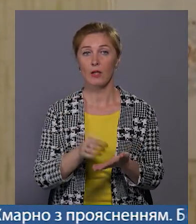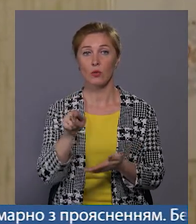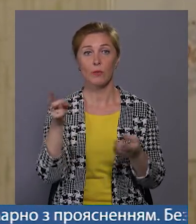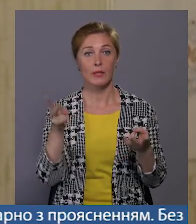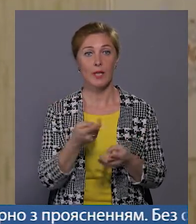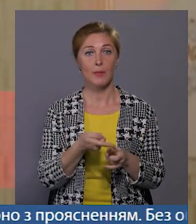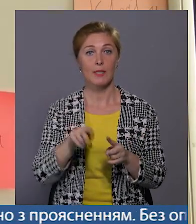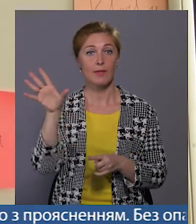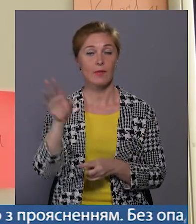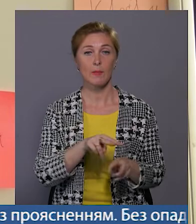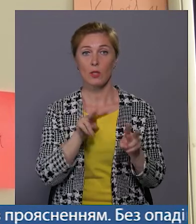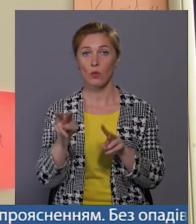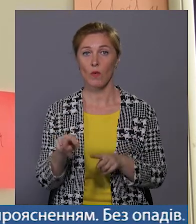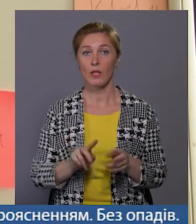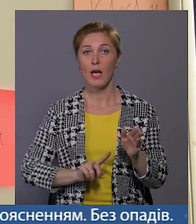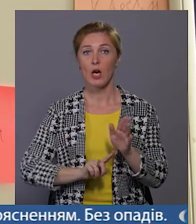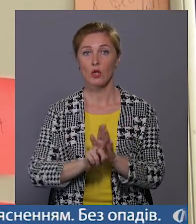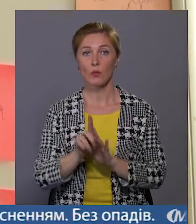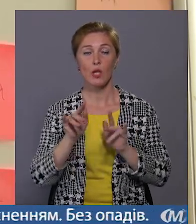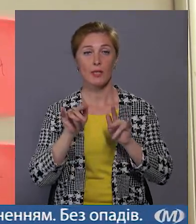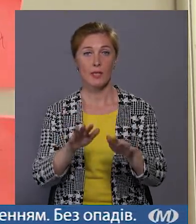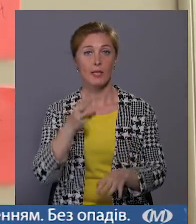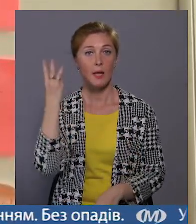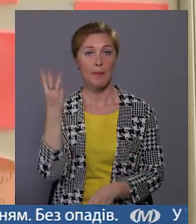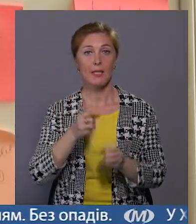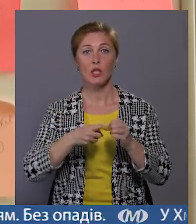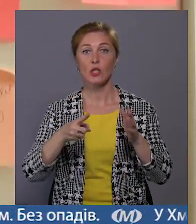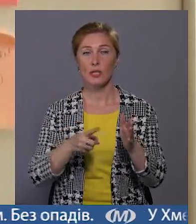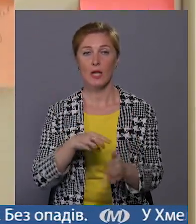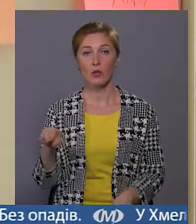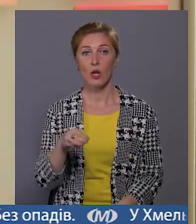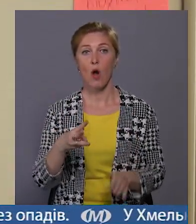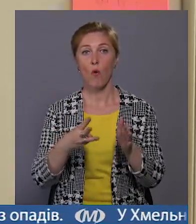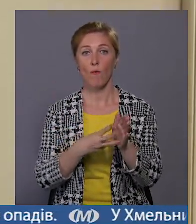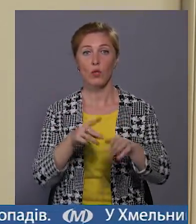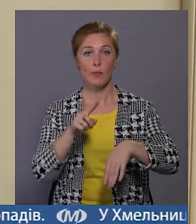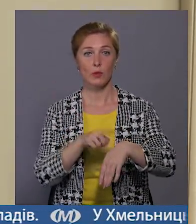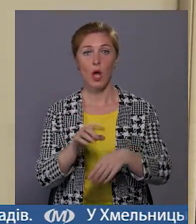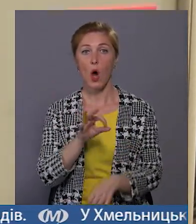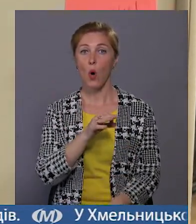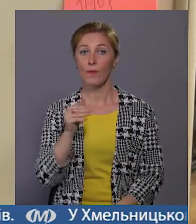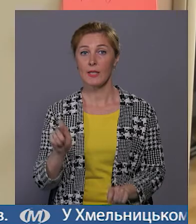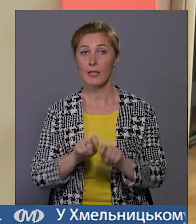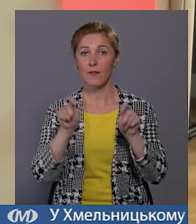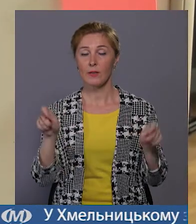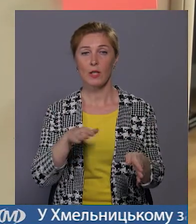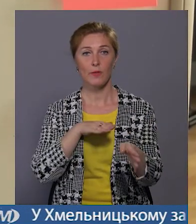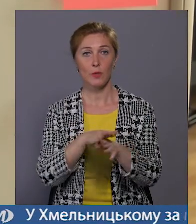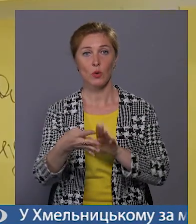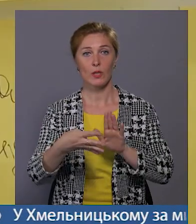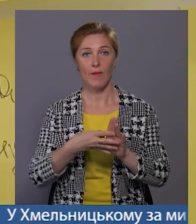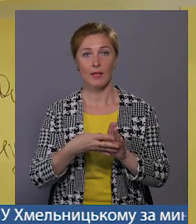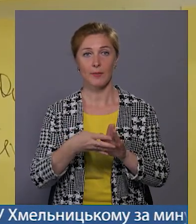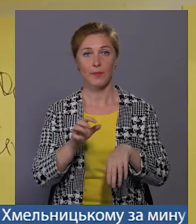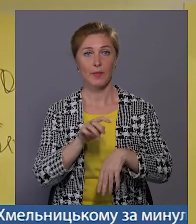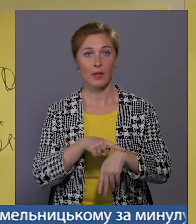всім слідкувати. Розпочнеться EdCamp Хмельницький 16 травня о 8 годині. Офіційне ж відкриття відбудеться о 9.